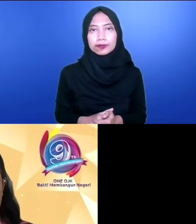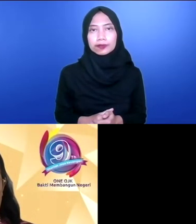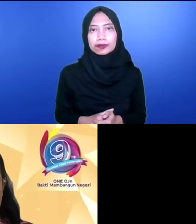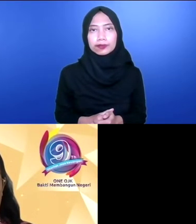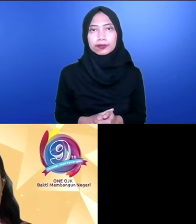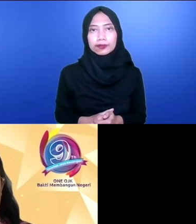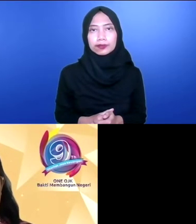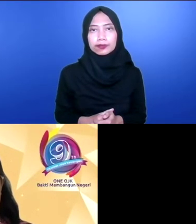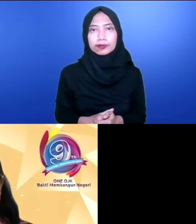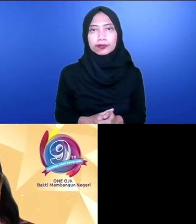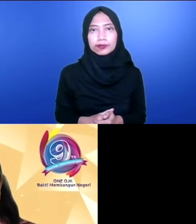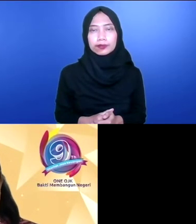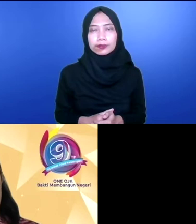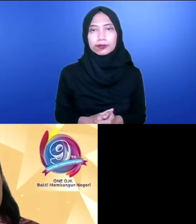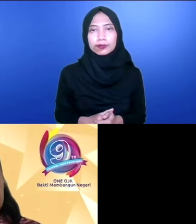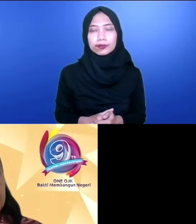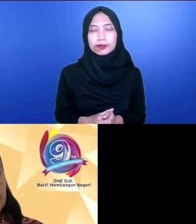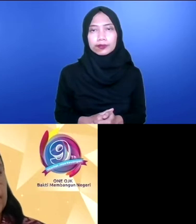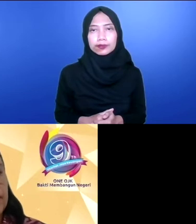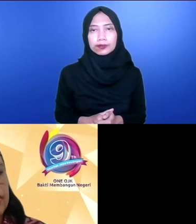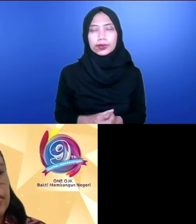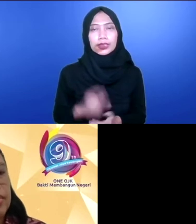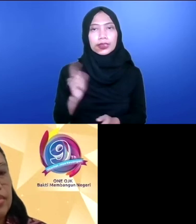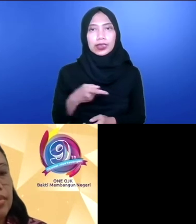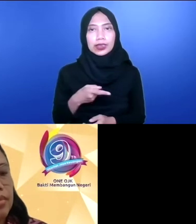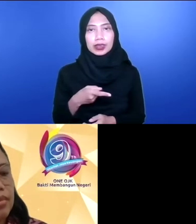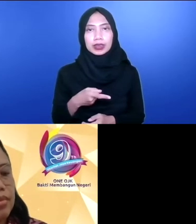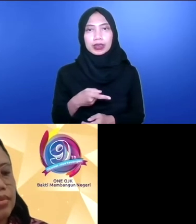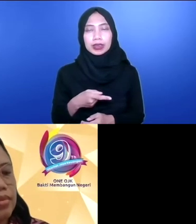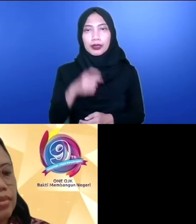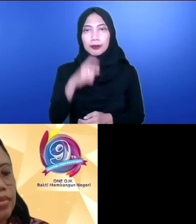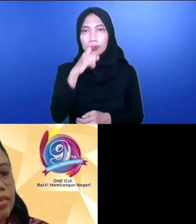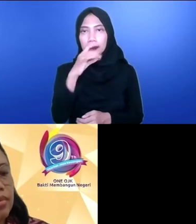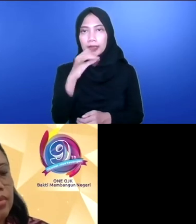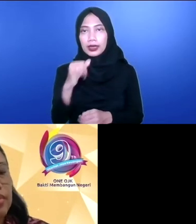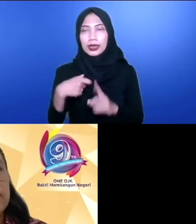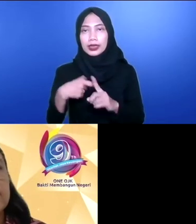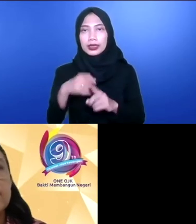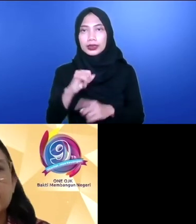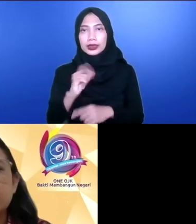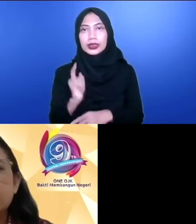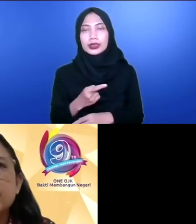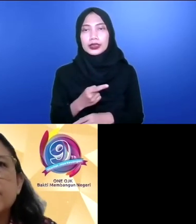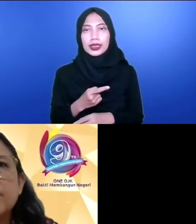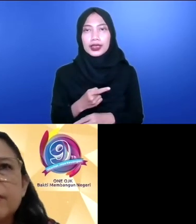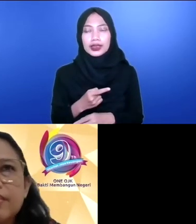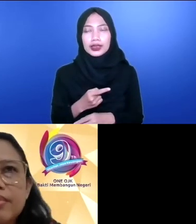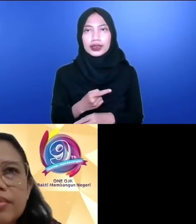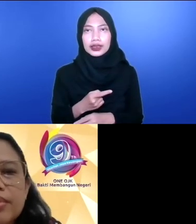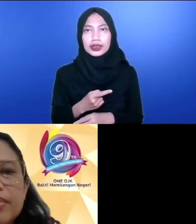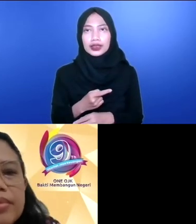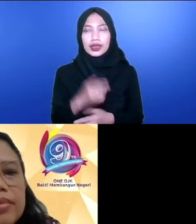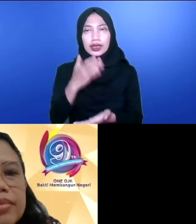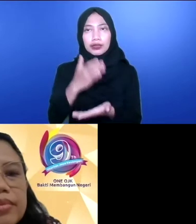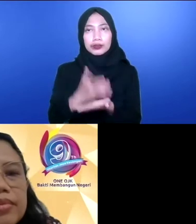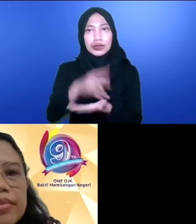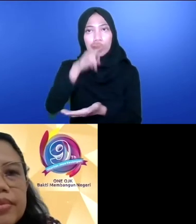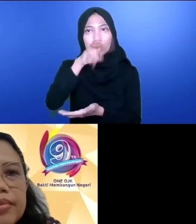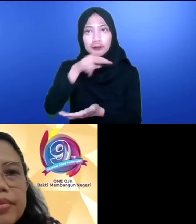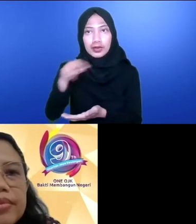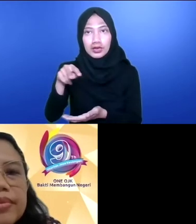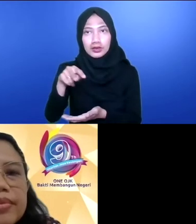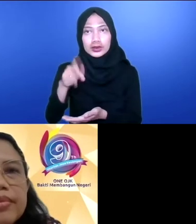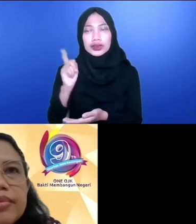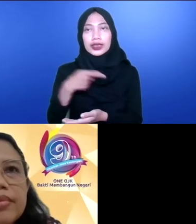Keuangan atau OJK, dan Bapak Riki Satria, Deputi Direktur Departemen Kebijakan dan Pengawasan Sistem Pembayaran dari Bank